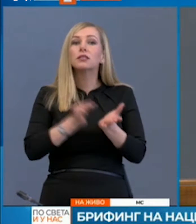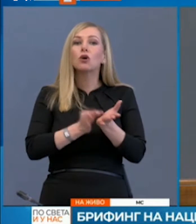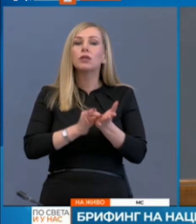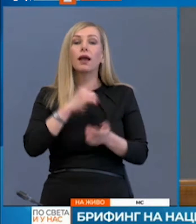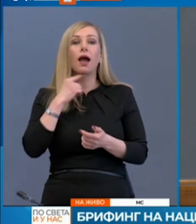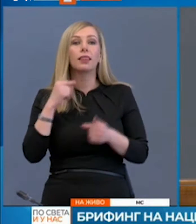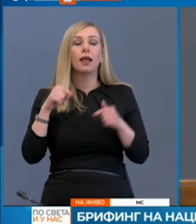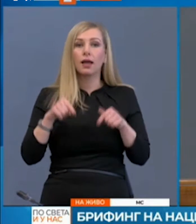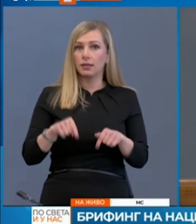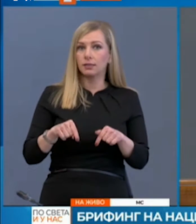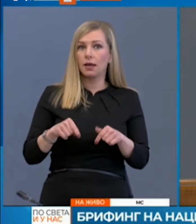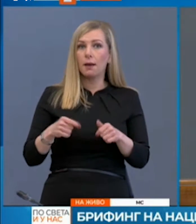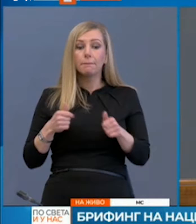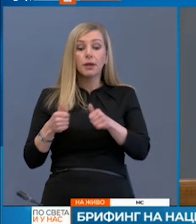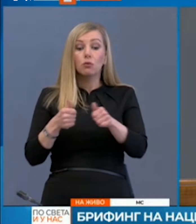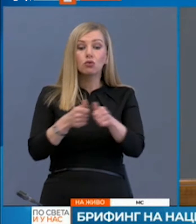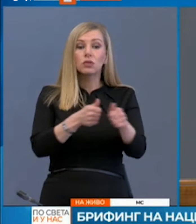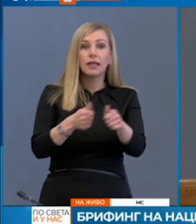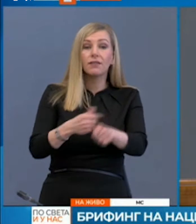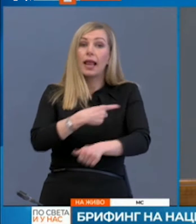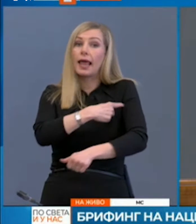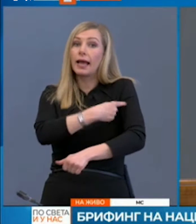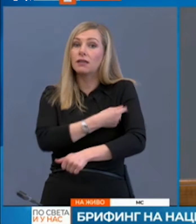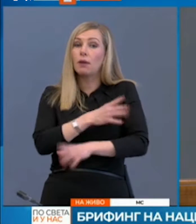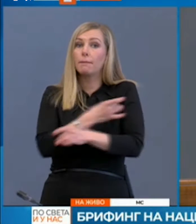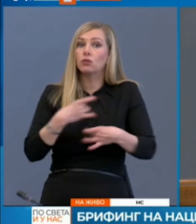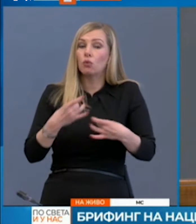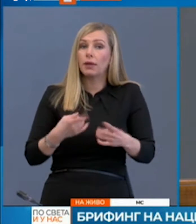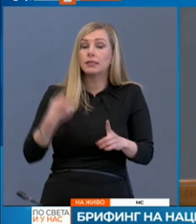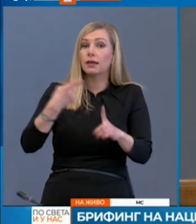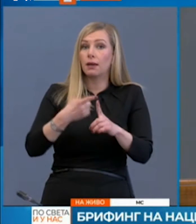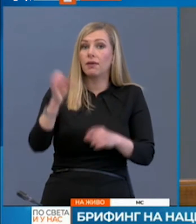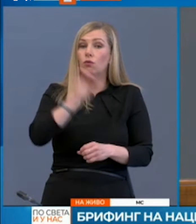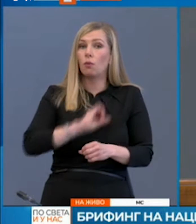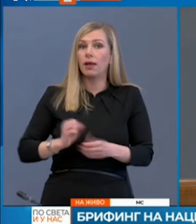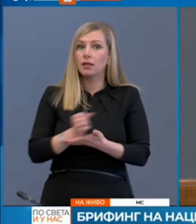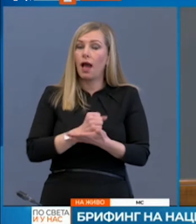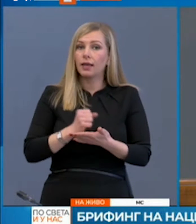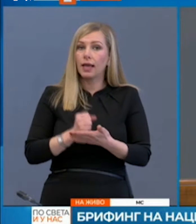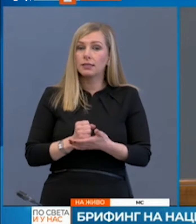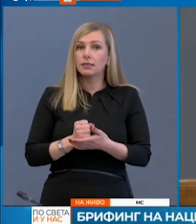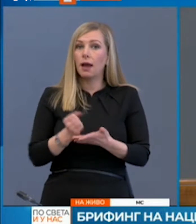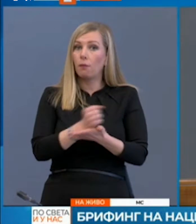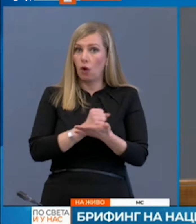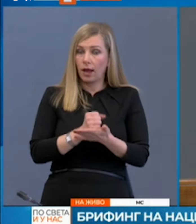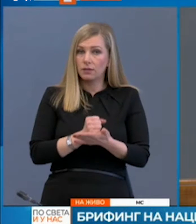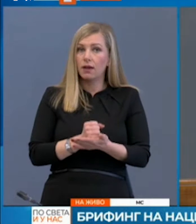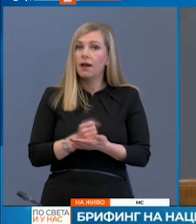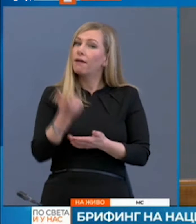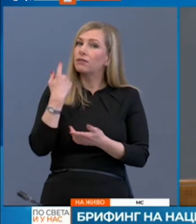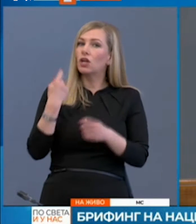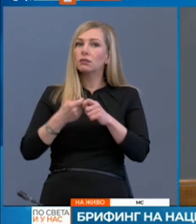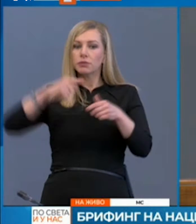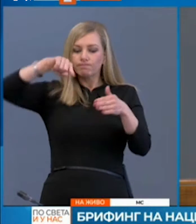риска при проследяване на лекарствена безопасност към Европейската агенция по лекарствата вчера извърши задълбочен